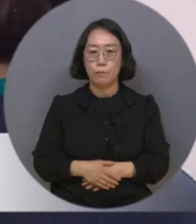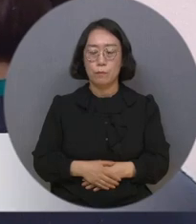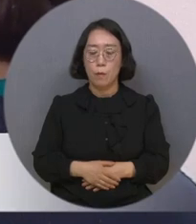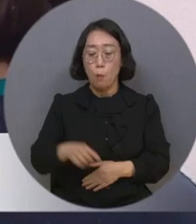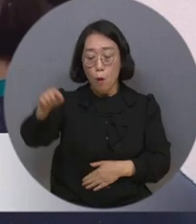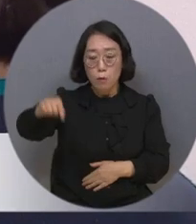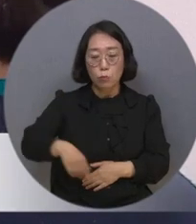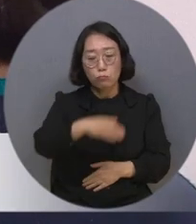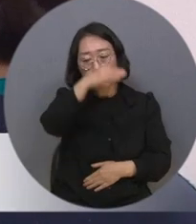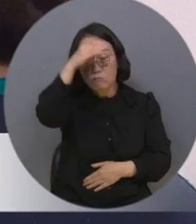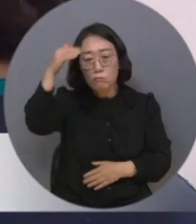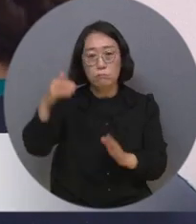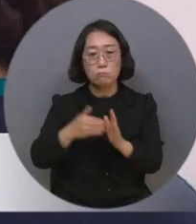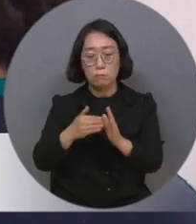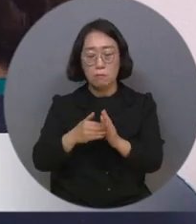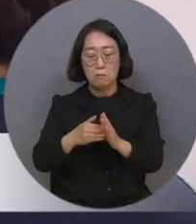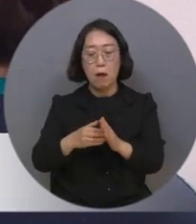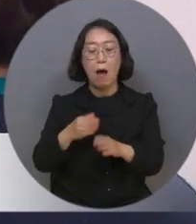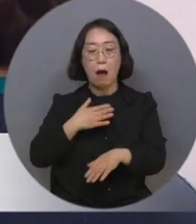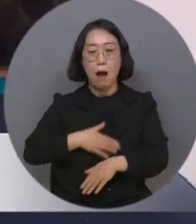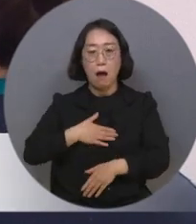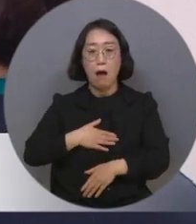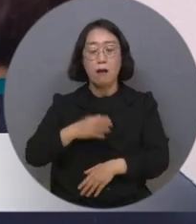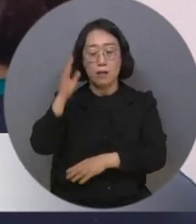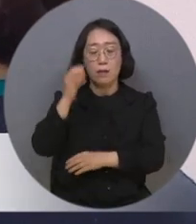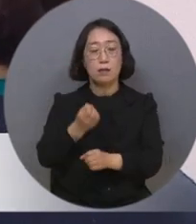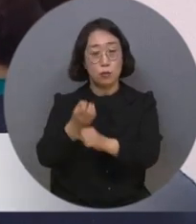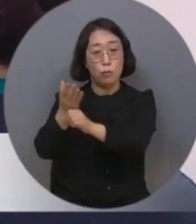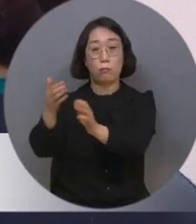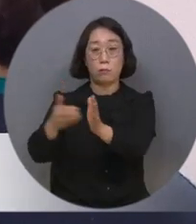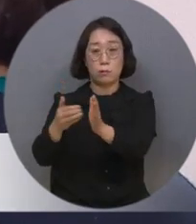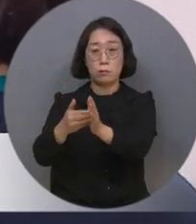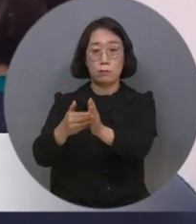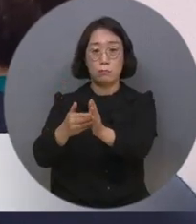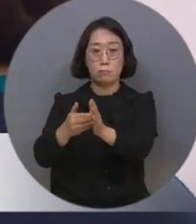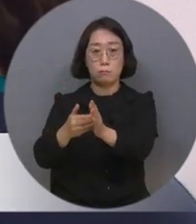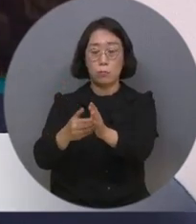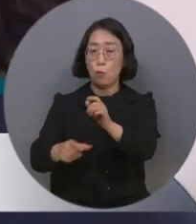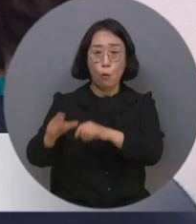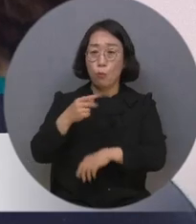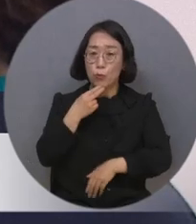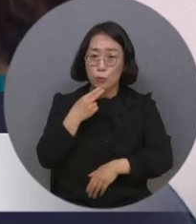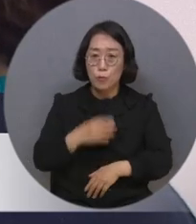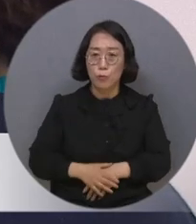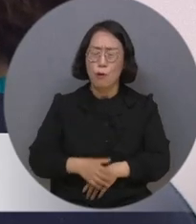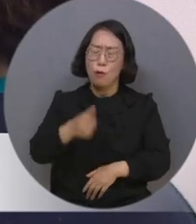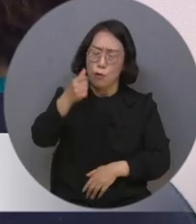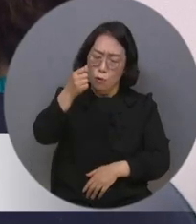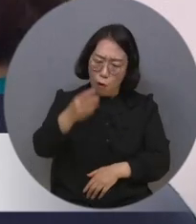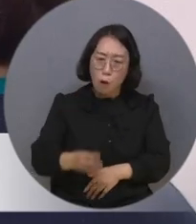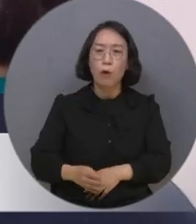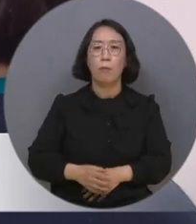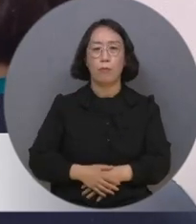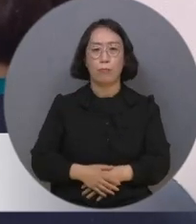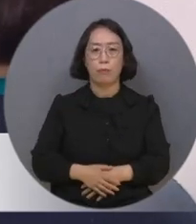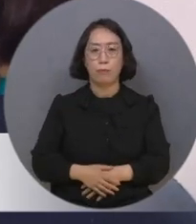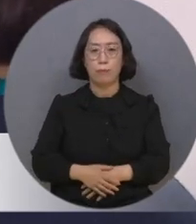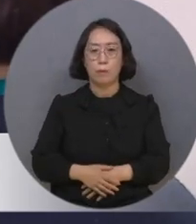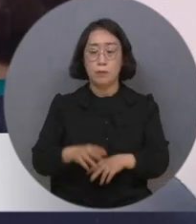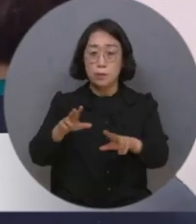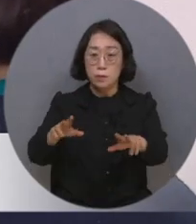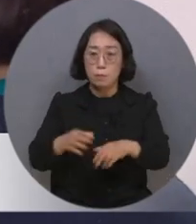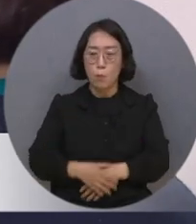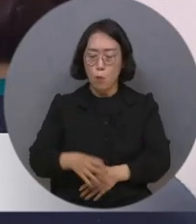와서 얘기하고 뭐 가서 뭐 위에다 보고한다 이러고 그냥 가면 그만이고 그런 것들을 수없이 했어요. 지금은